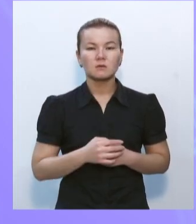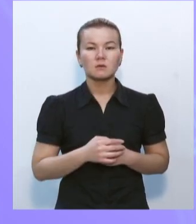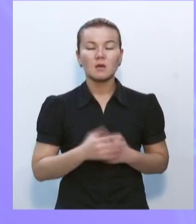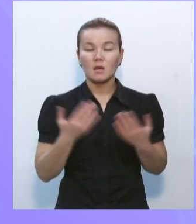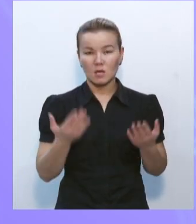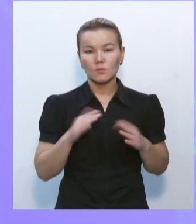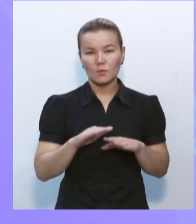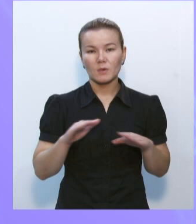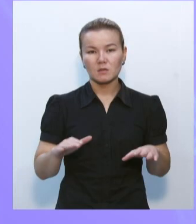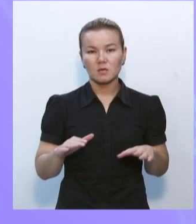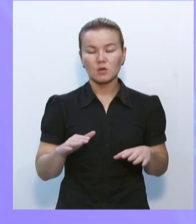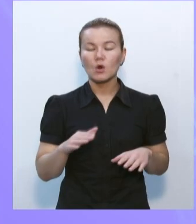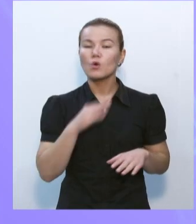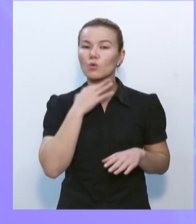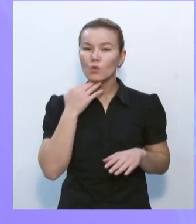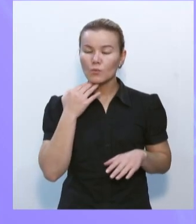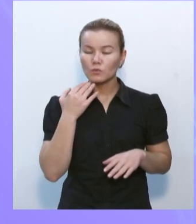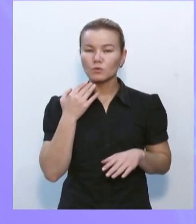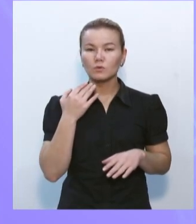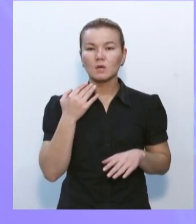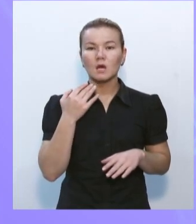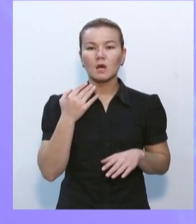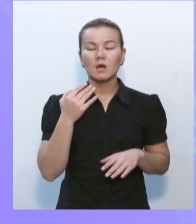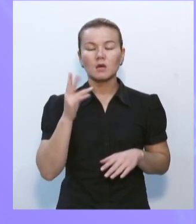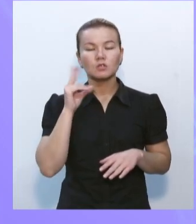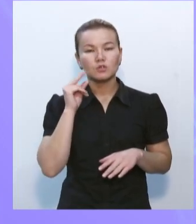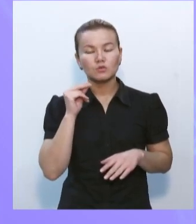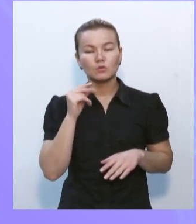Эми балдар, көптүк санын айткыла.